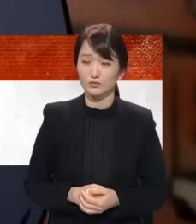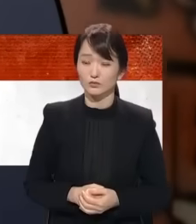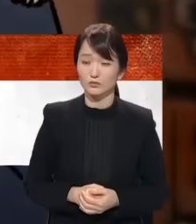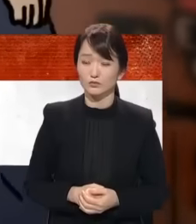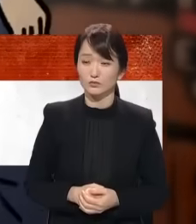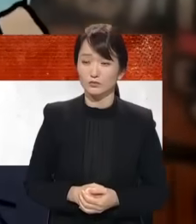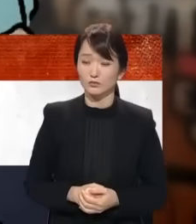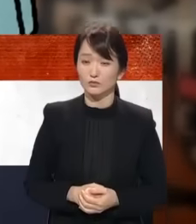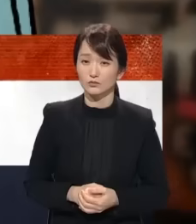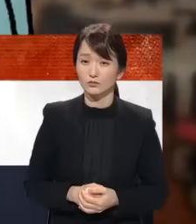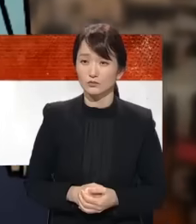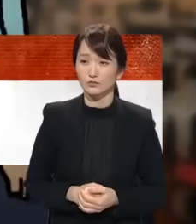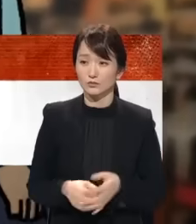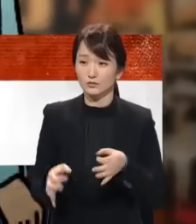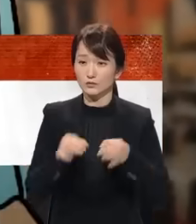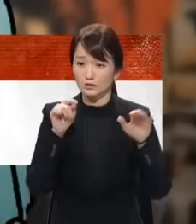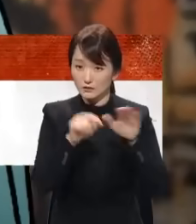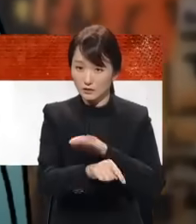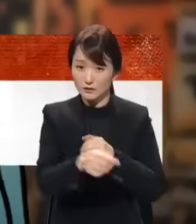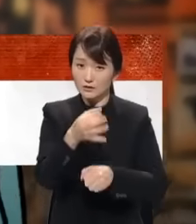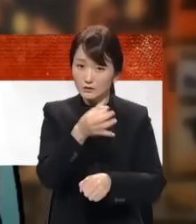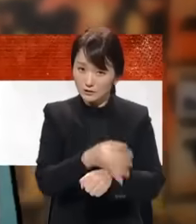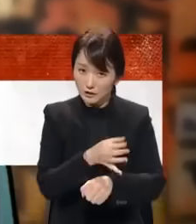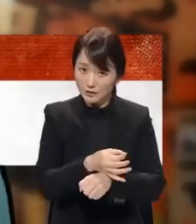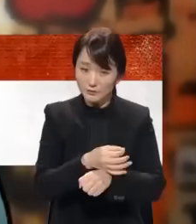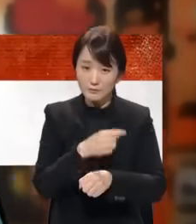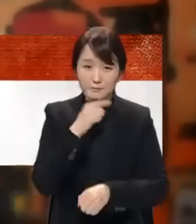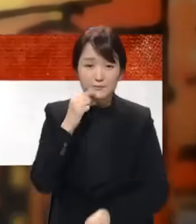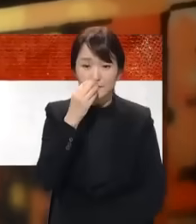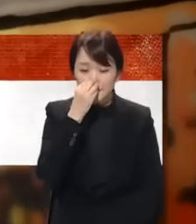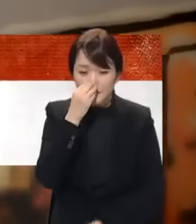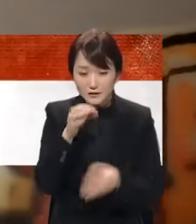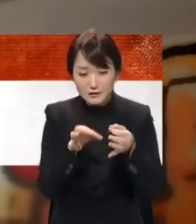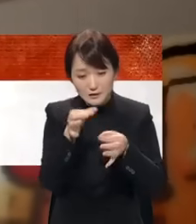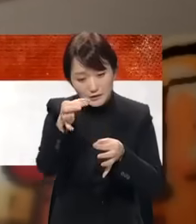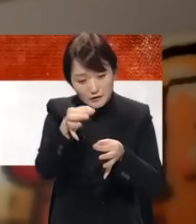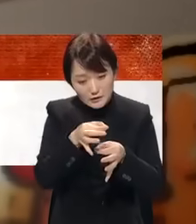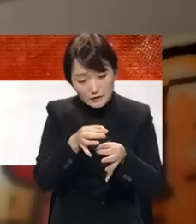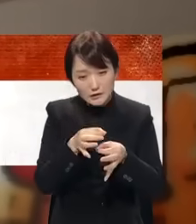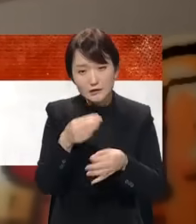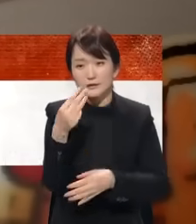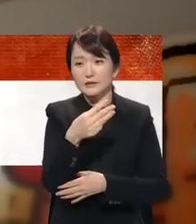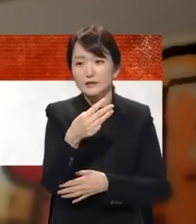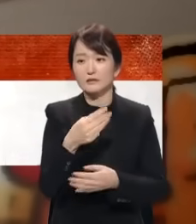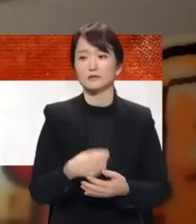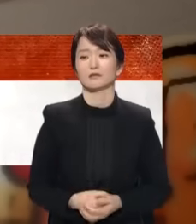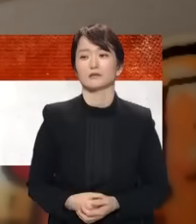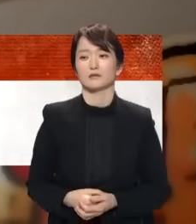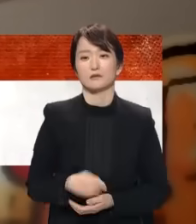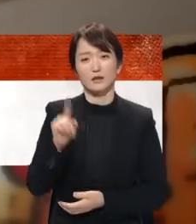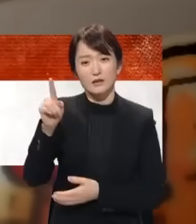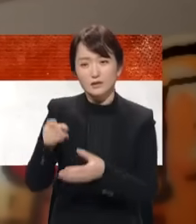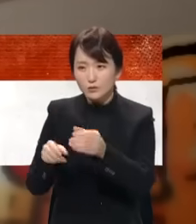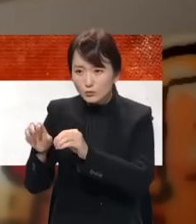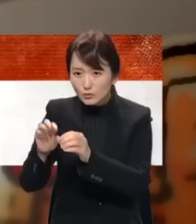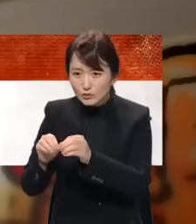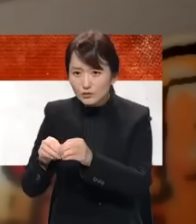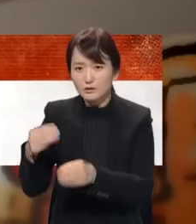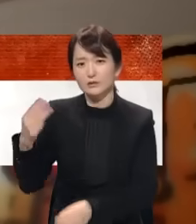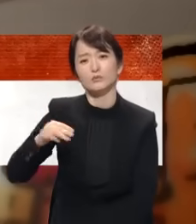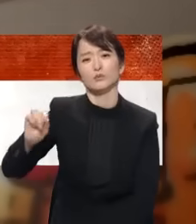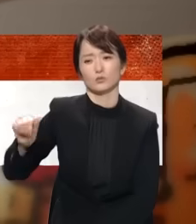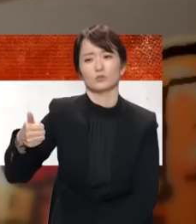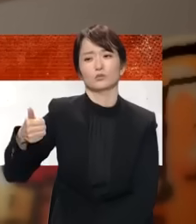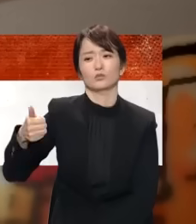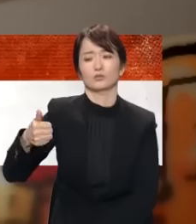와서 실제로 하나 사먹으면 딸기가 3,000원이거든요. 근데 굳이 한 포장 한 개를 시키는데 그대로면 3,500원이란